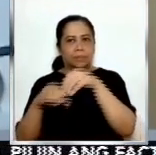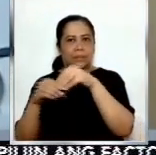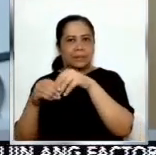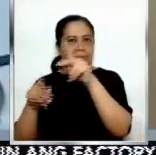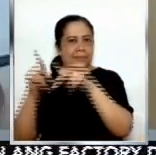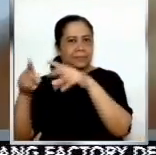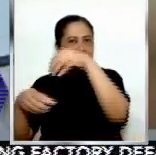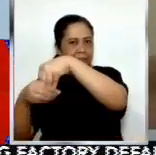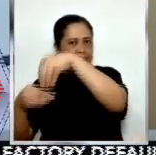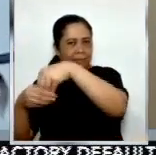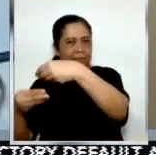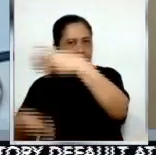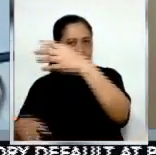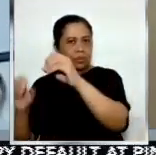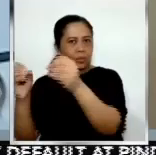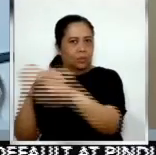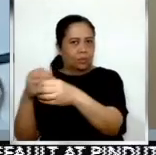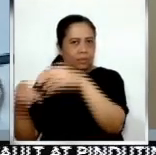for